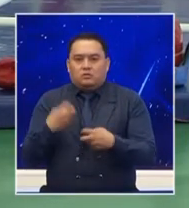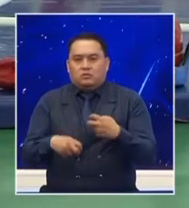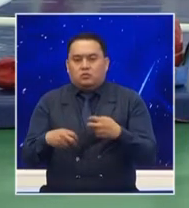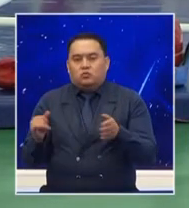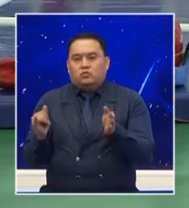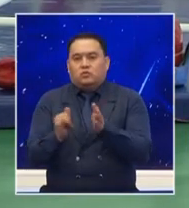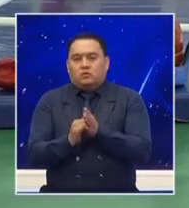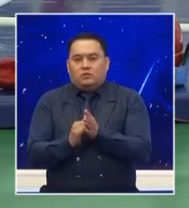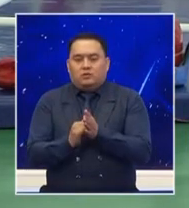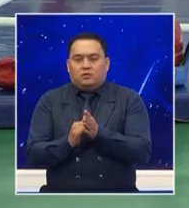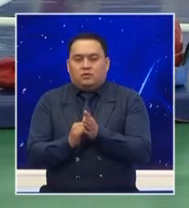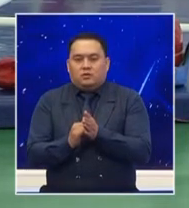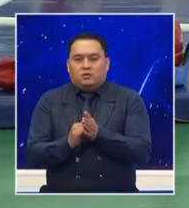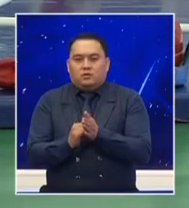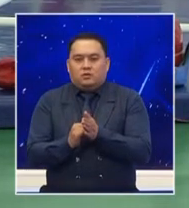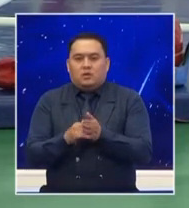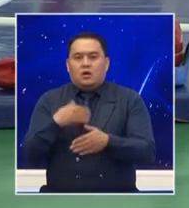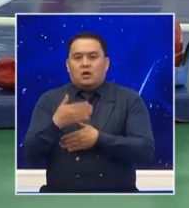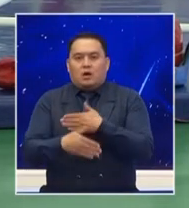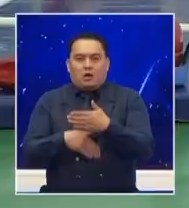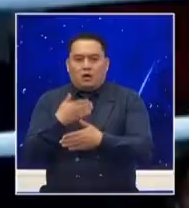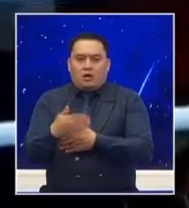салып, осы кейпі салып берді.